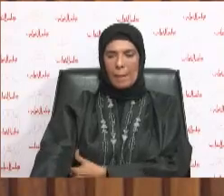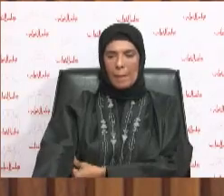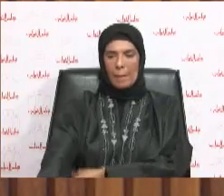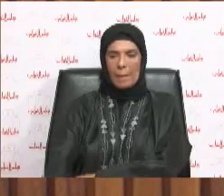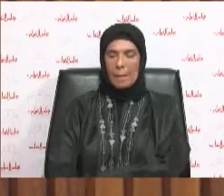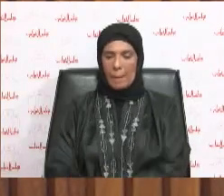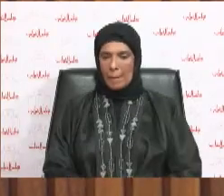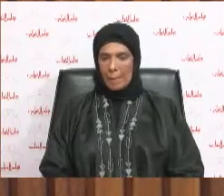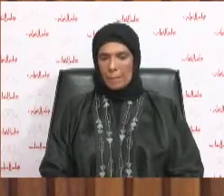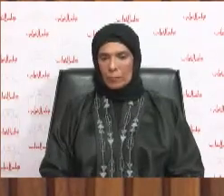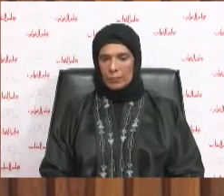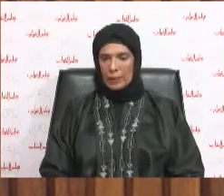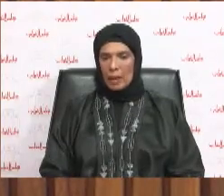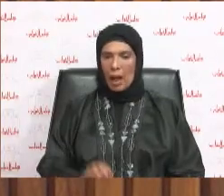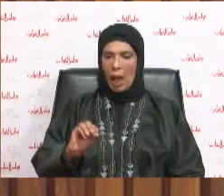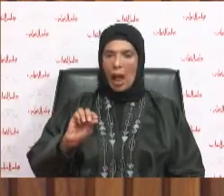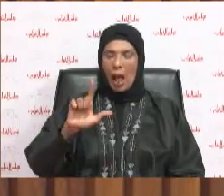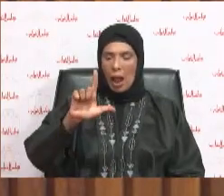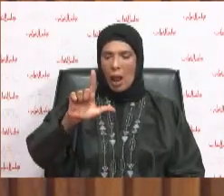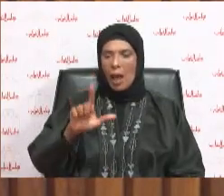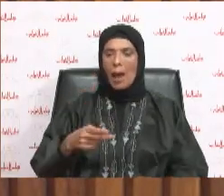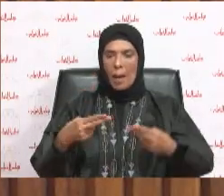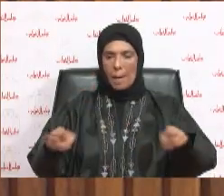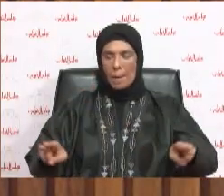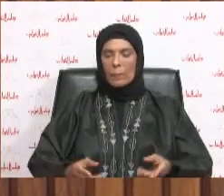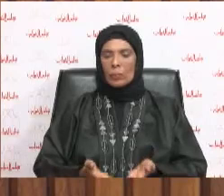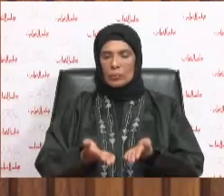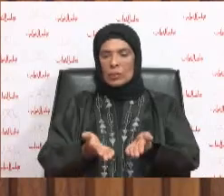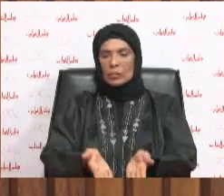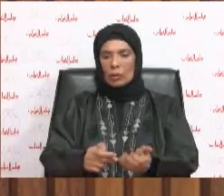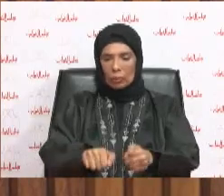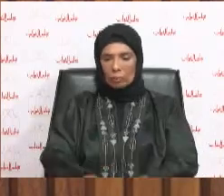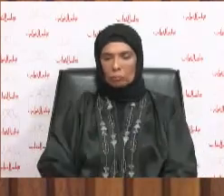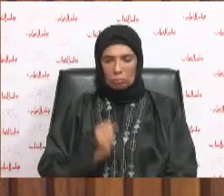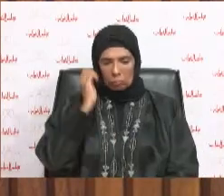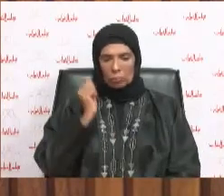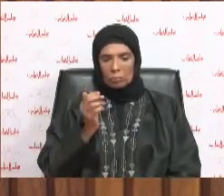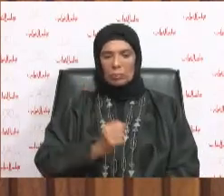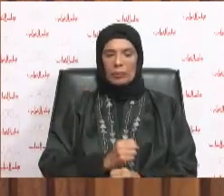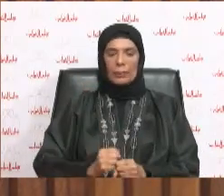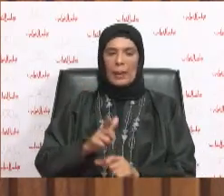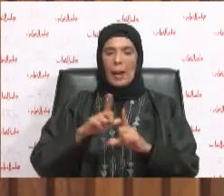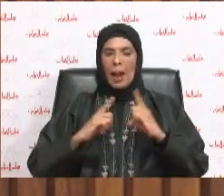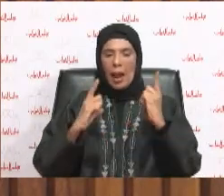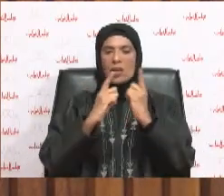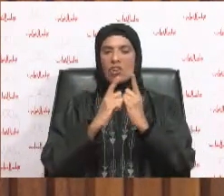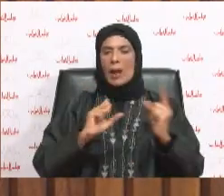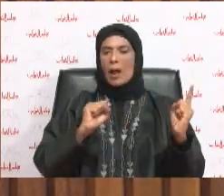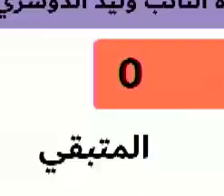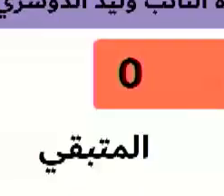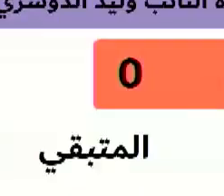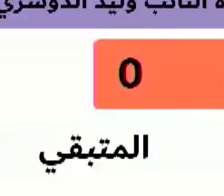الأمين العام. هل يوافق المجلس على إحالة المقترح المشروع قانون إلى لجنة مختصة؟